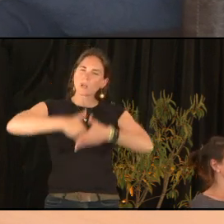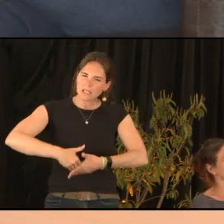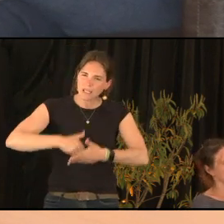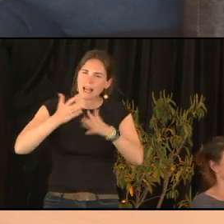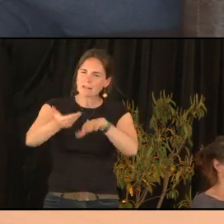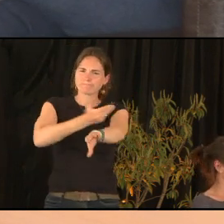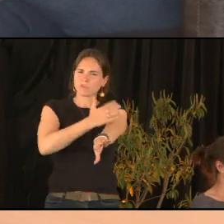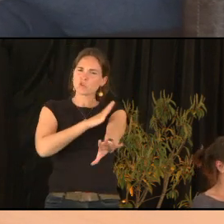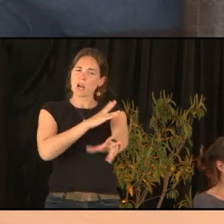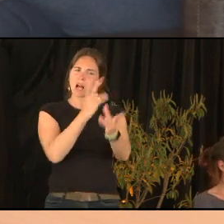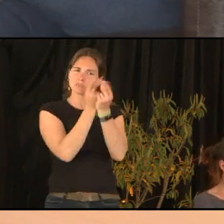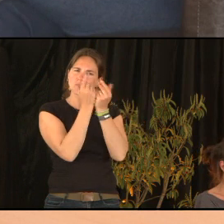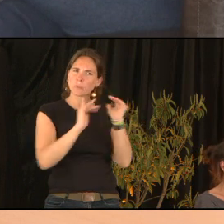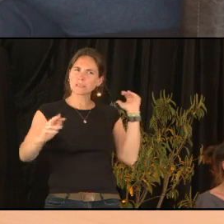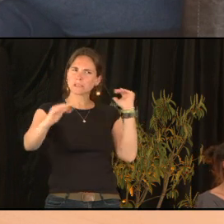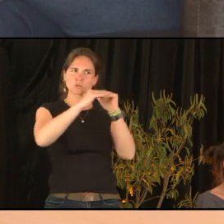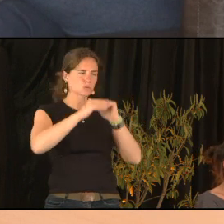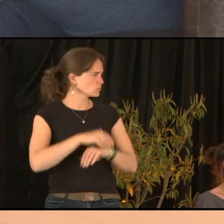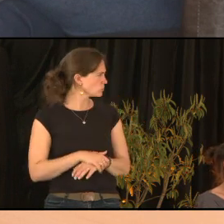Alors,